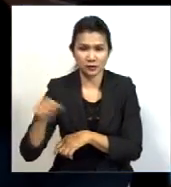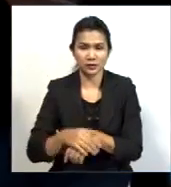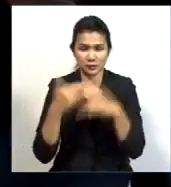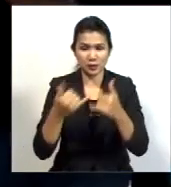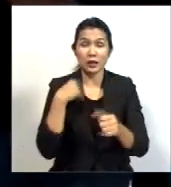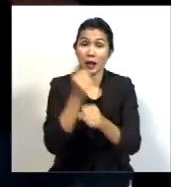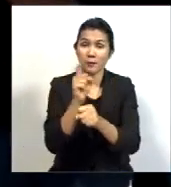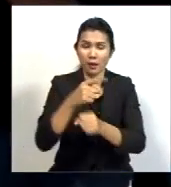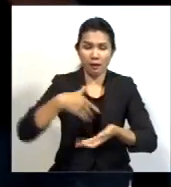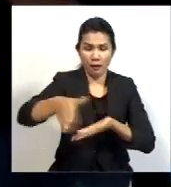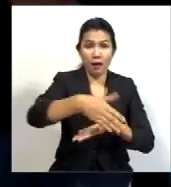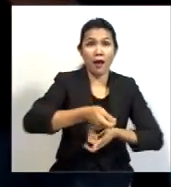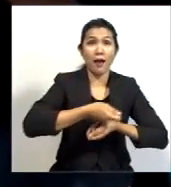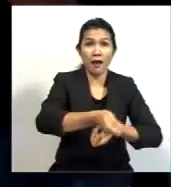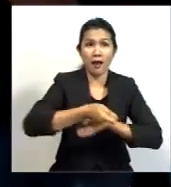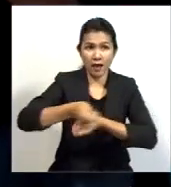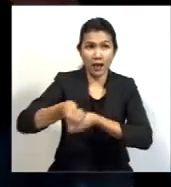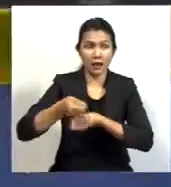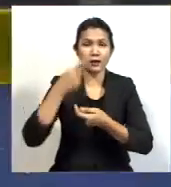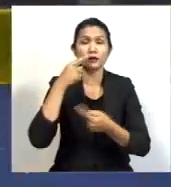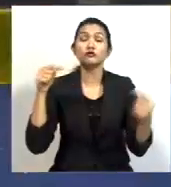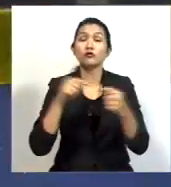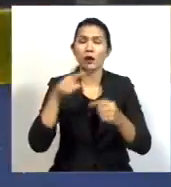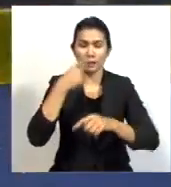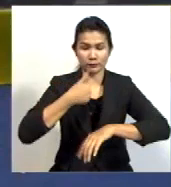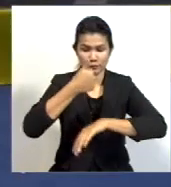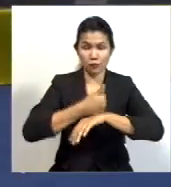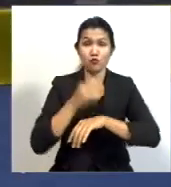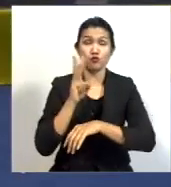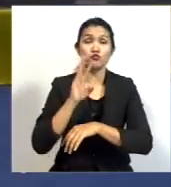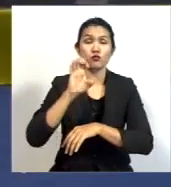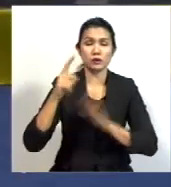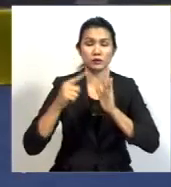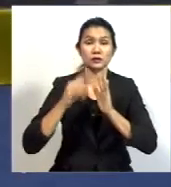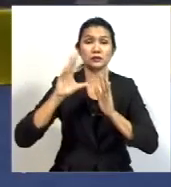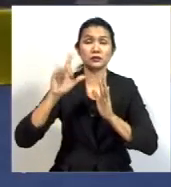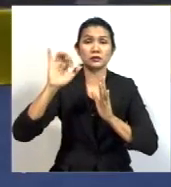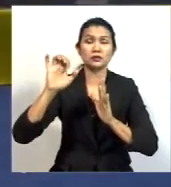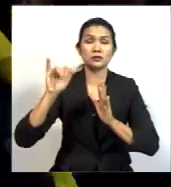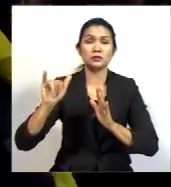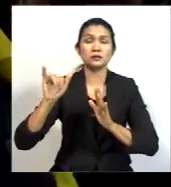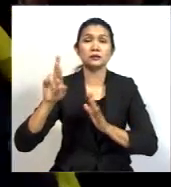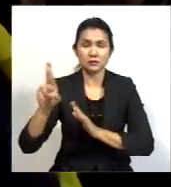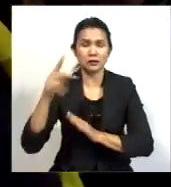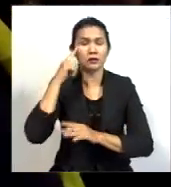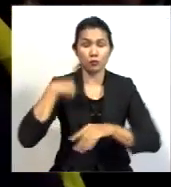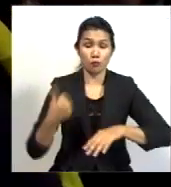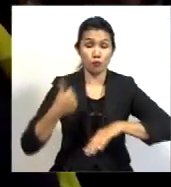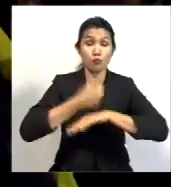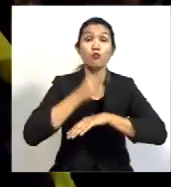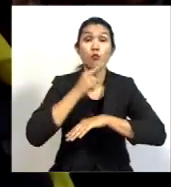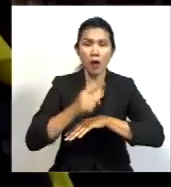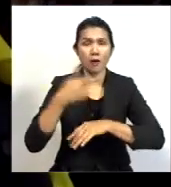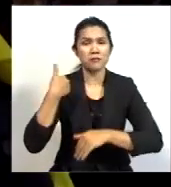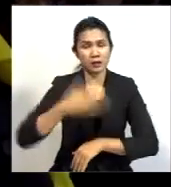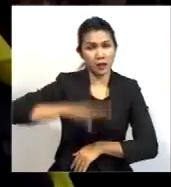ฒนาทำความสะอาดเมืองนครราชสีมานำโดยนายวิเชียรจันทรโนไทยผู้ว่าราชการจังหวัดนครราชสีมามีข้าราชการทหาร